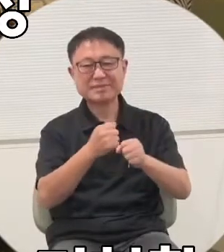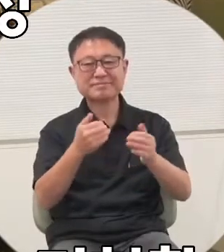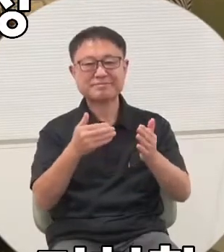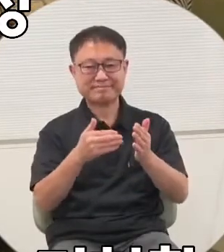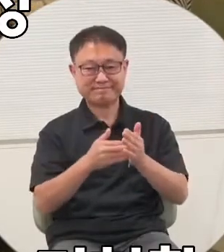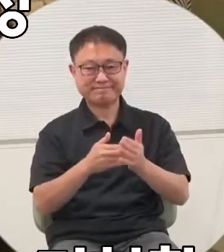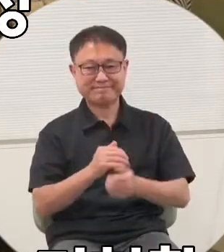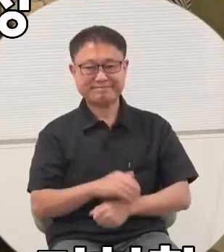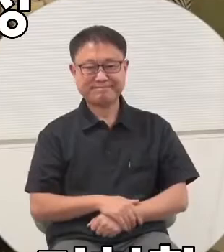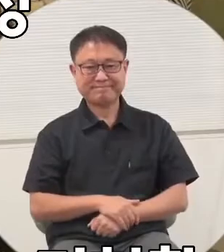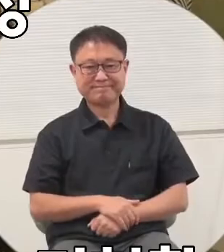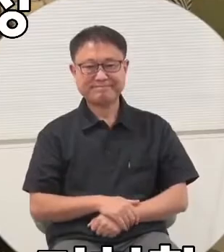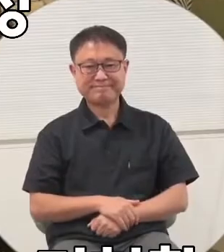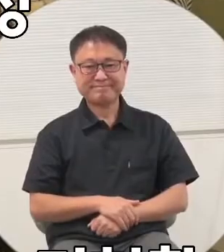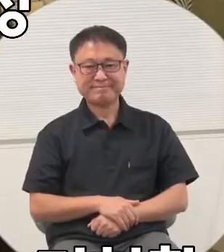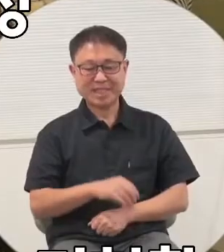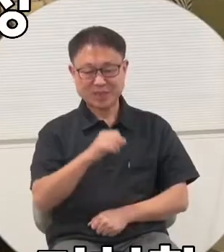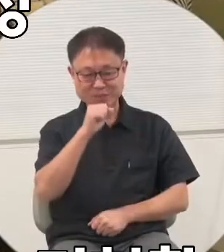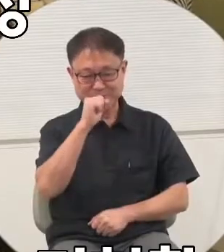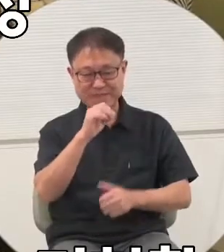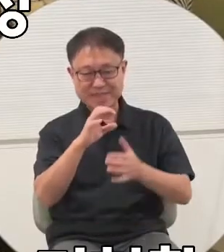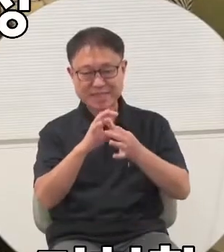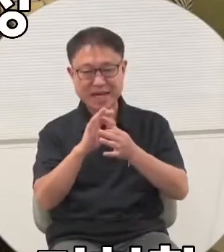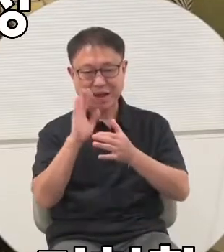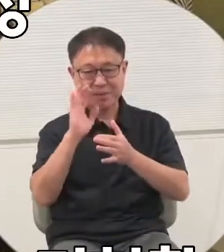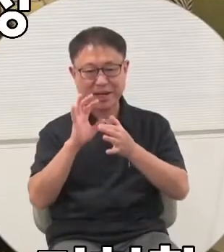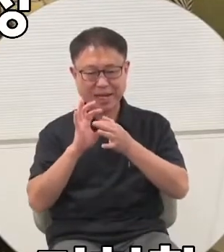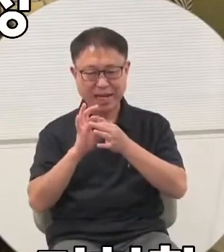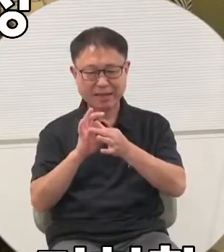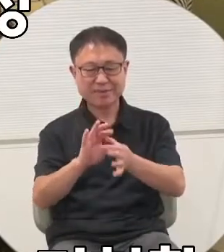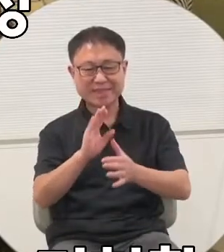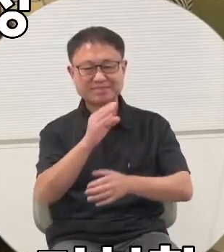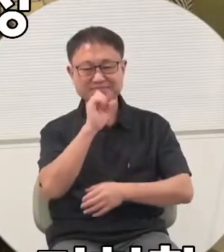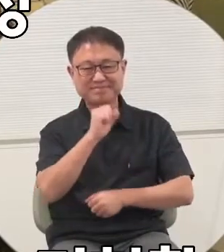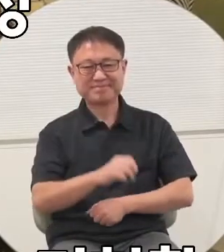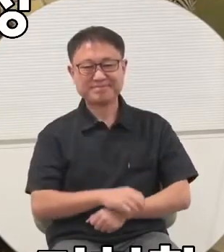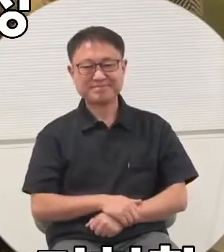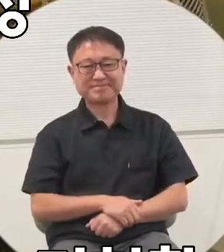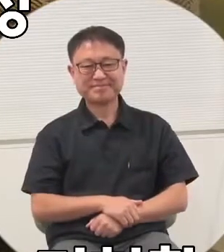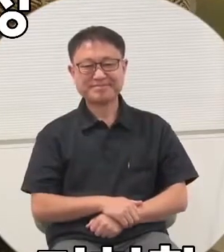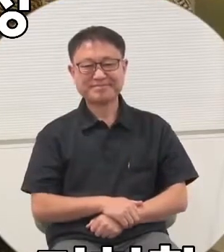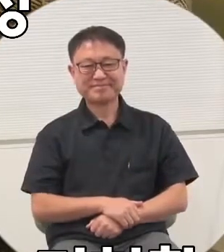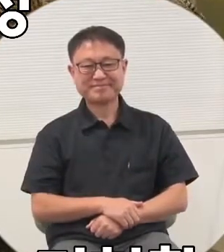너무너무 감사드리고 네네. 좋은 인연이 계속 이어졌으면 좋겠습니다.